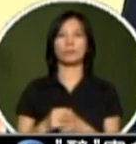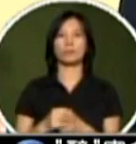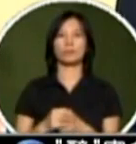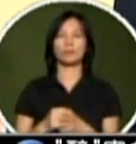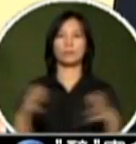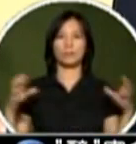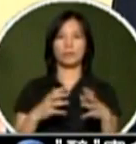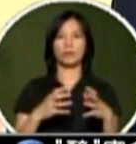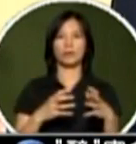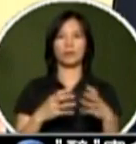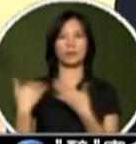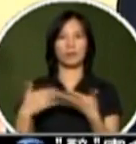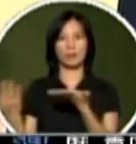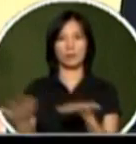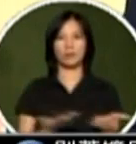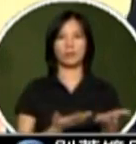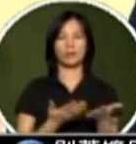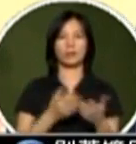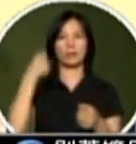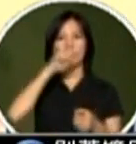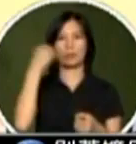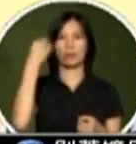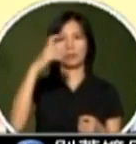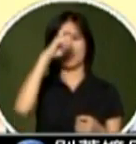起迎向台湾的新希